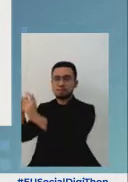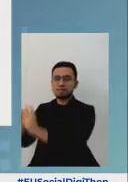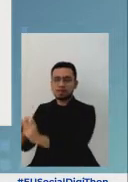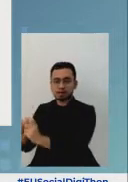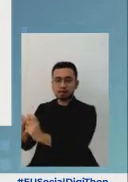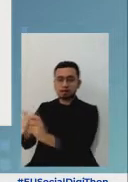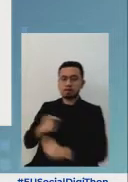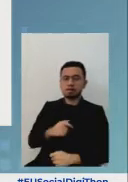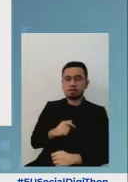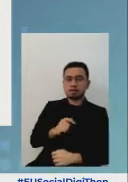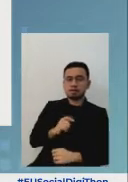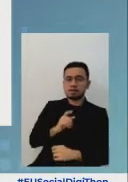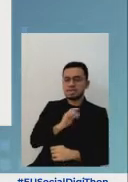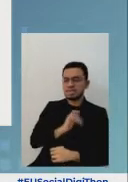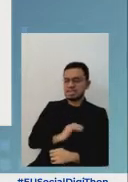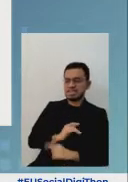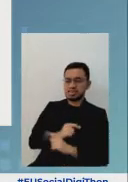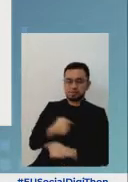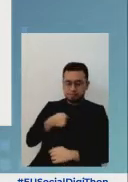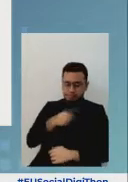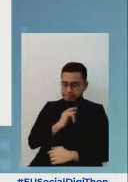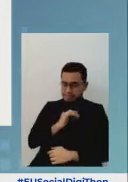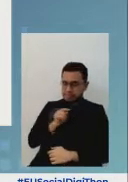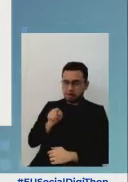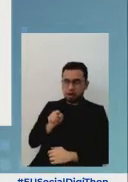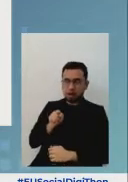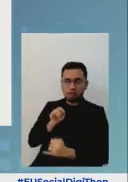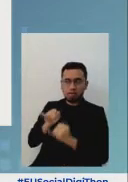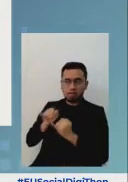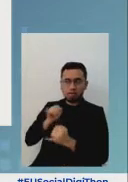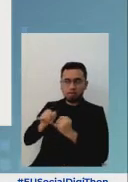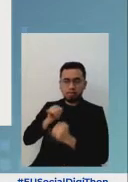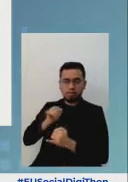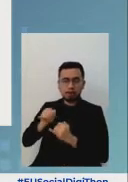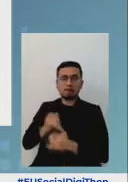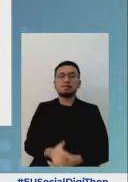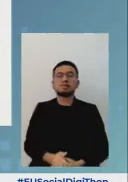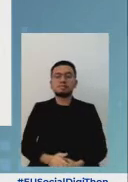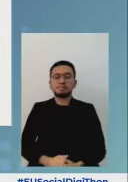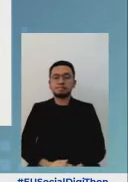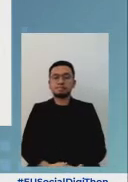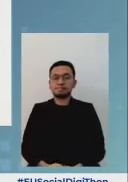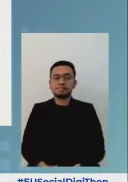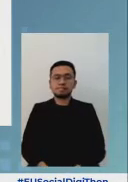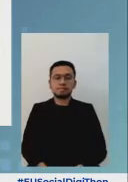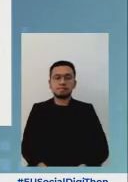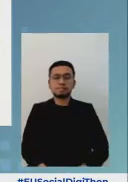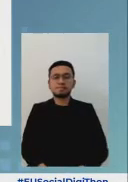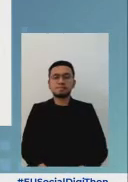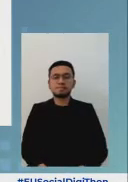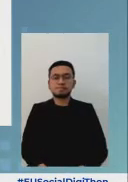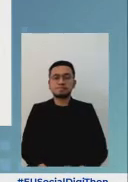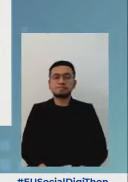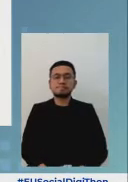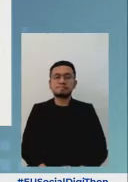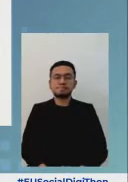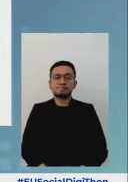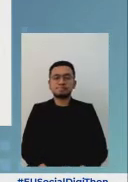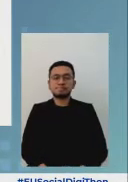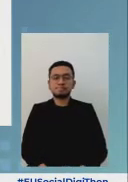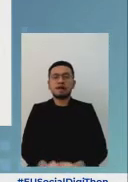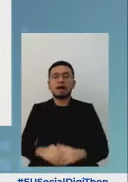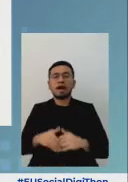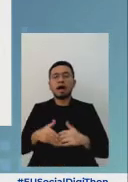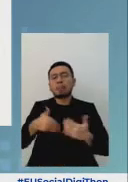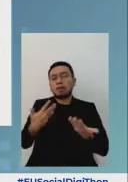ya, maka itu karena iri hati. Tapi juga karena ada anak yang memang penuh dengan mungkin ada mau balas